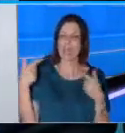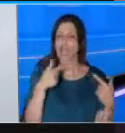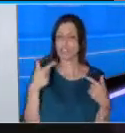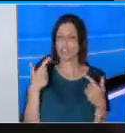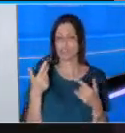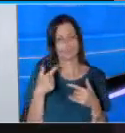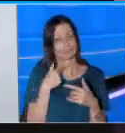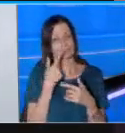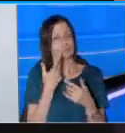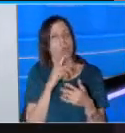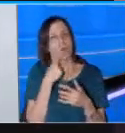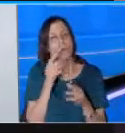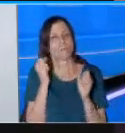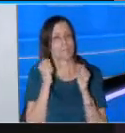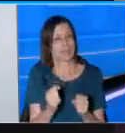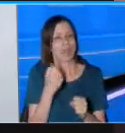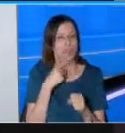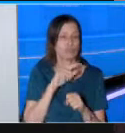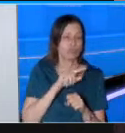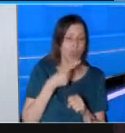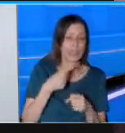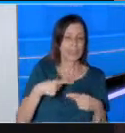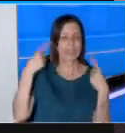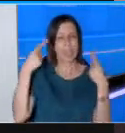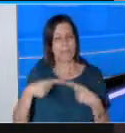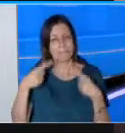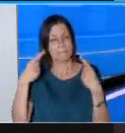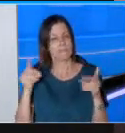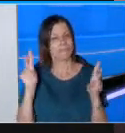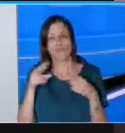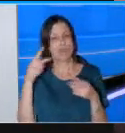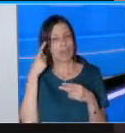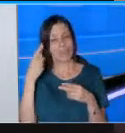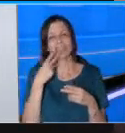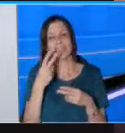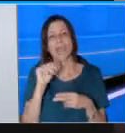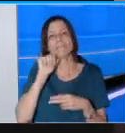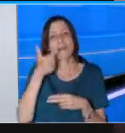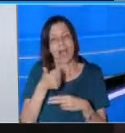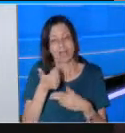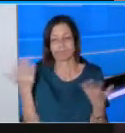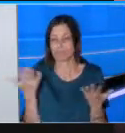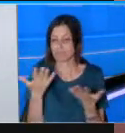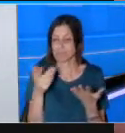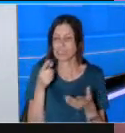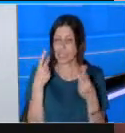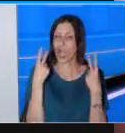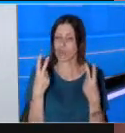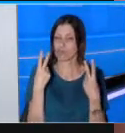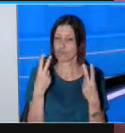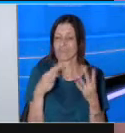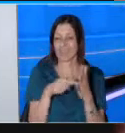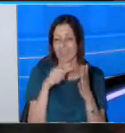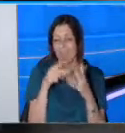אחד לא אמר לך בוודאות שזה שעות או ימים, אי אפשר לדעת. נראה מחר מה הולך. זה